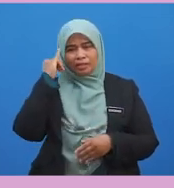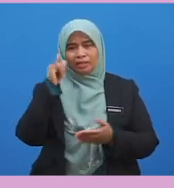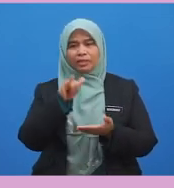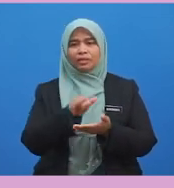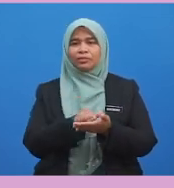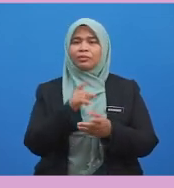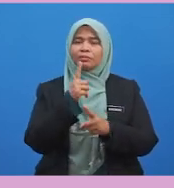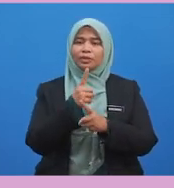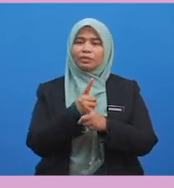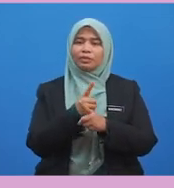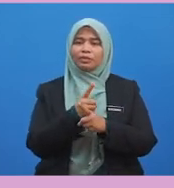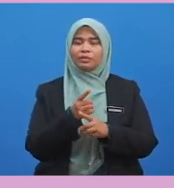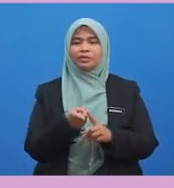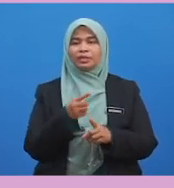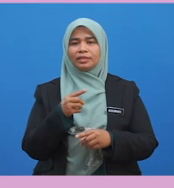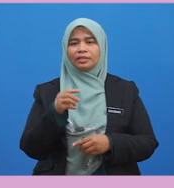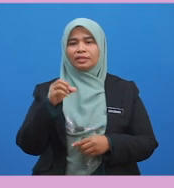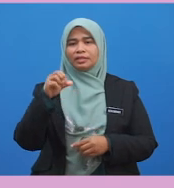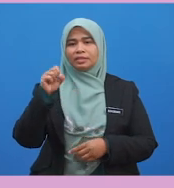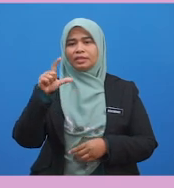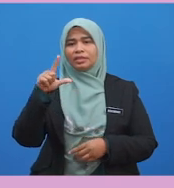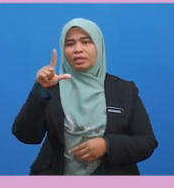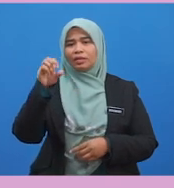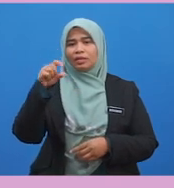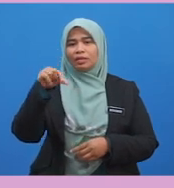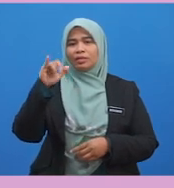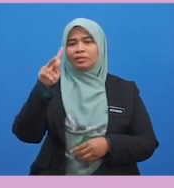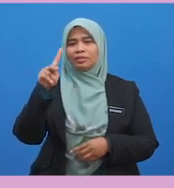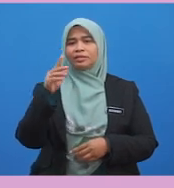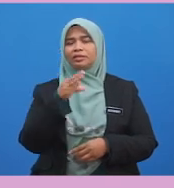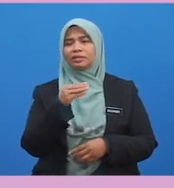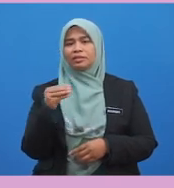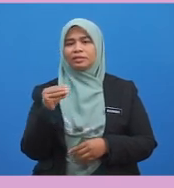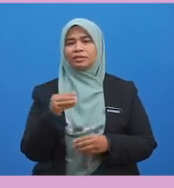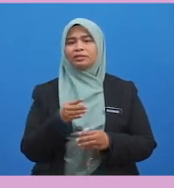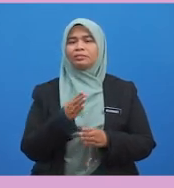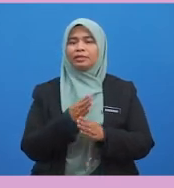adalah betul dari segi logik dan kenyataan sebenar.